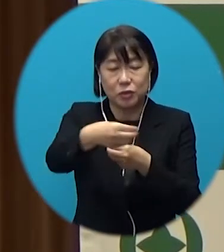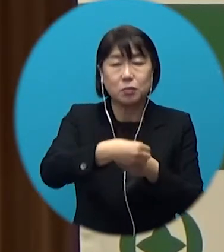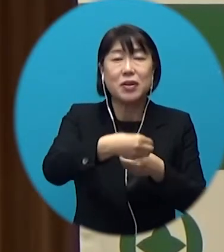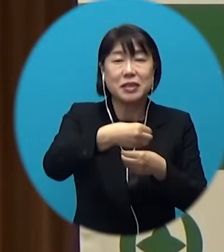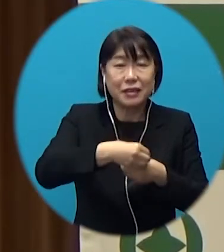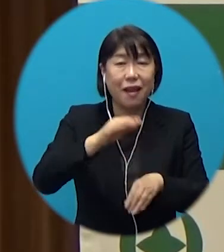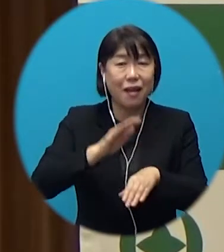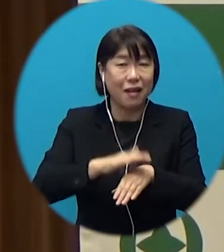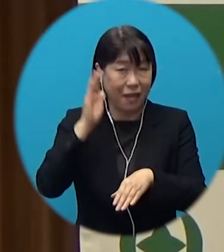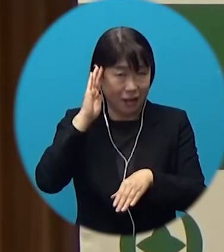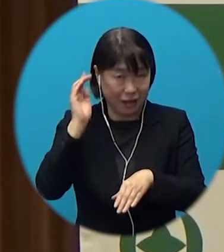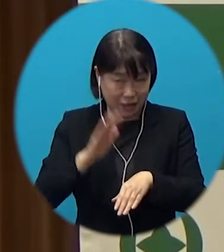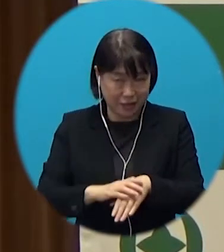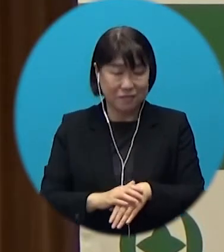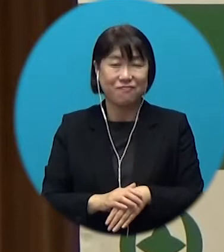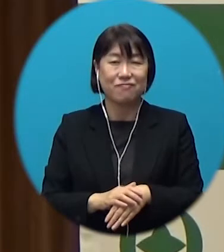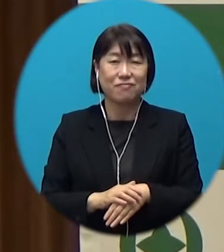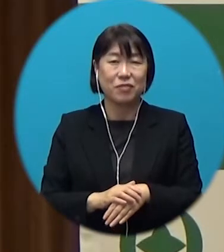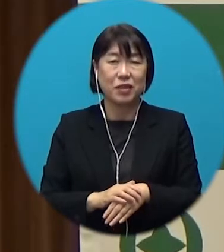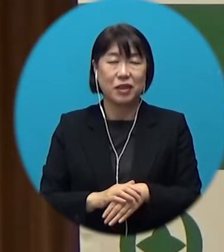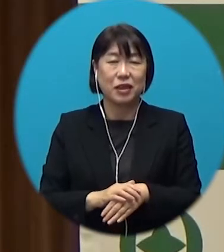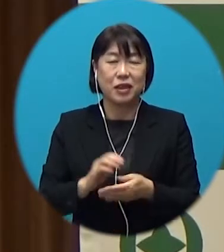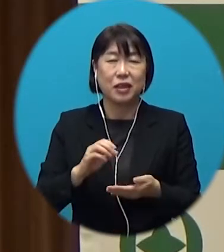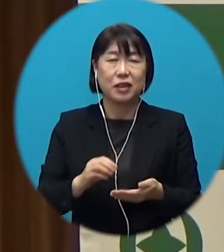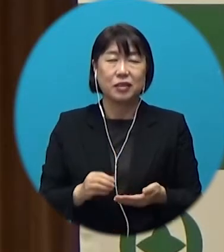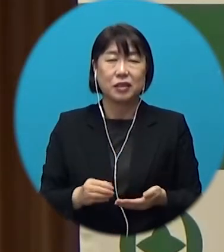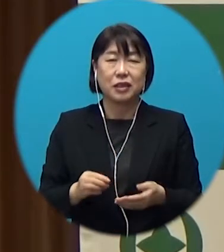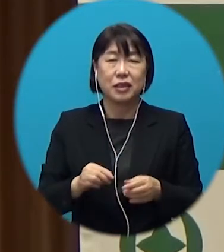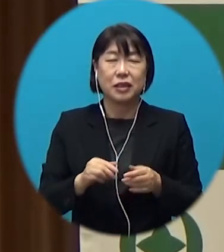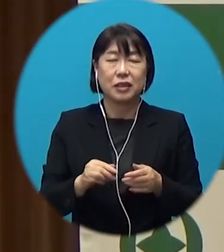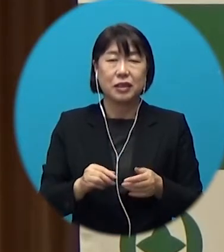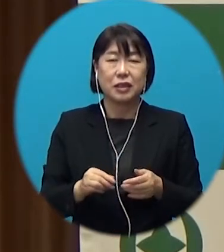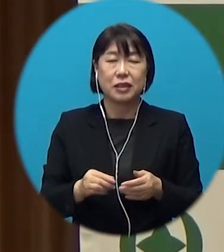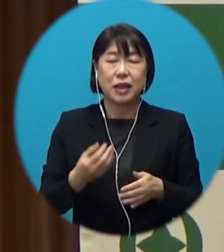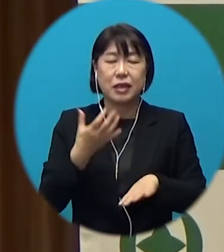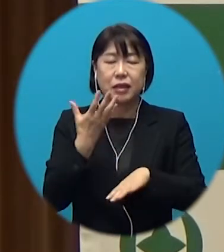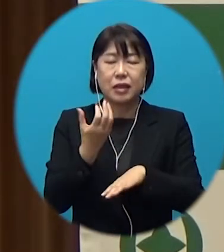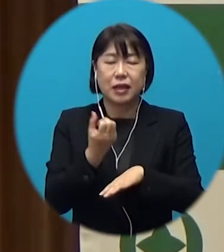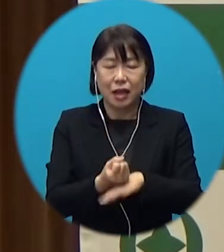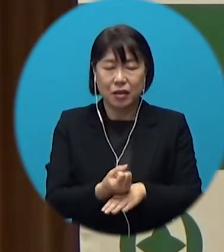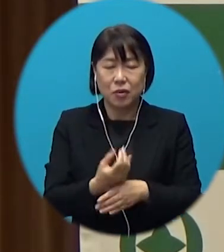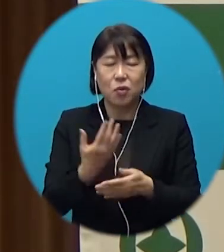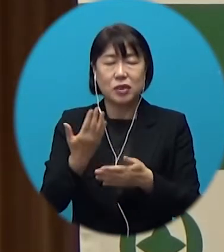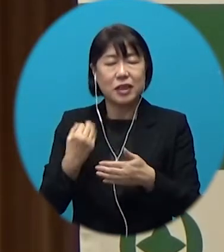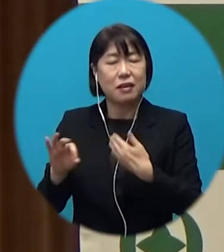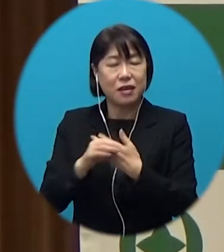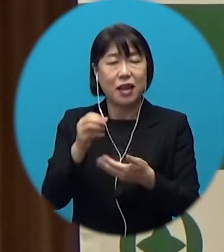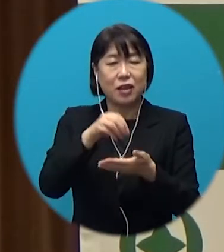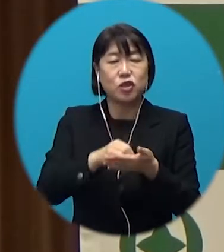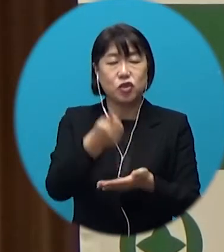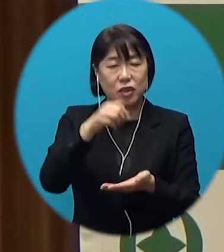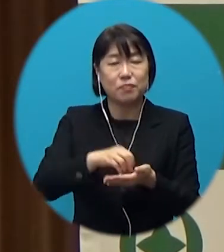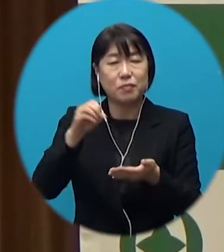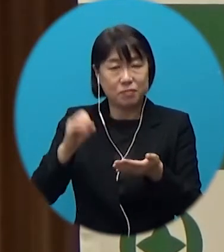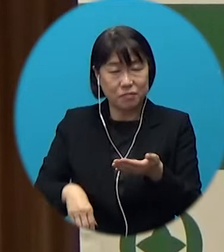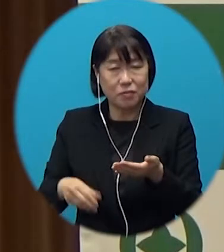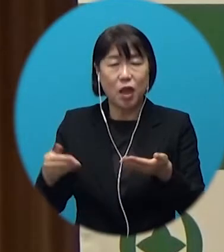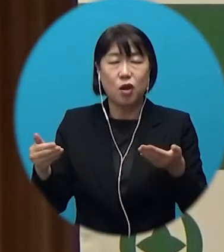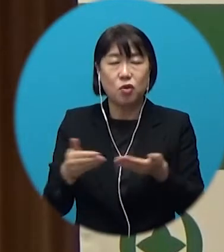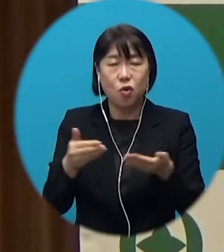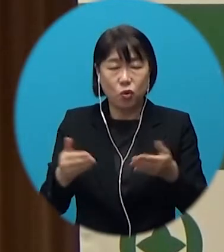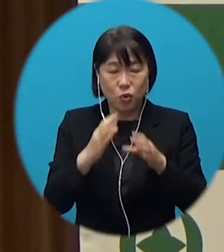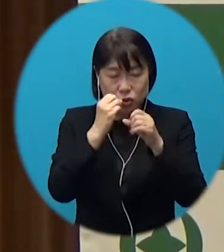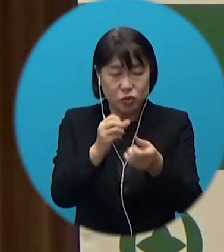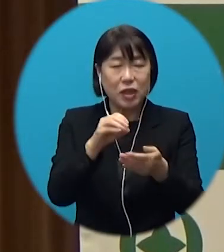。脱観光前例主義、脱行政管理型、脱労働集約型の3